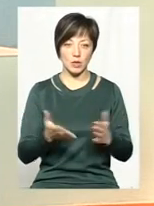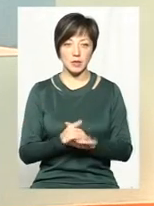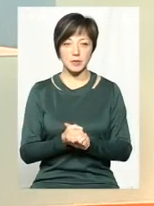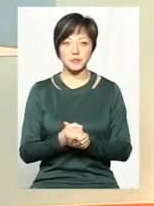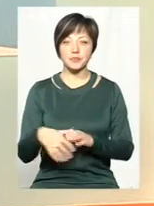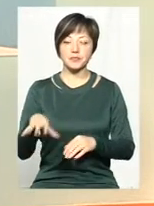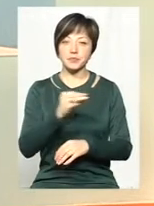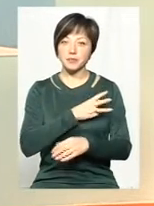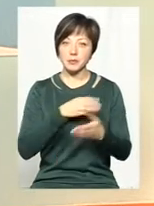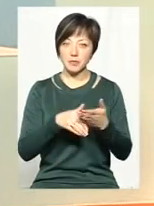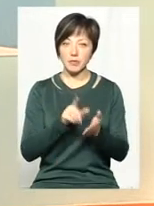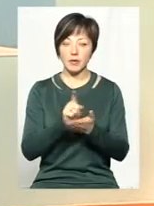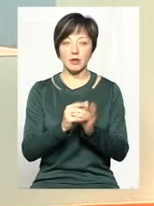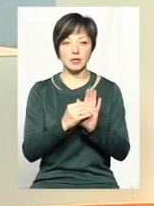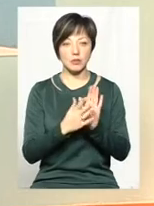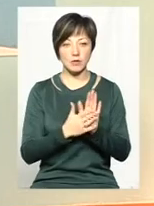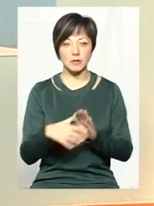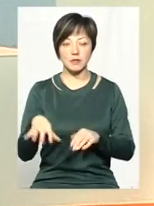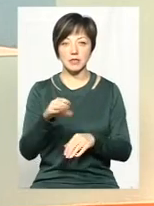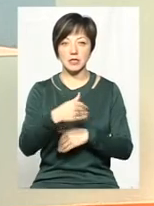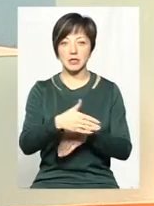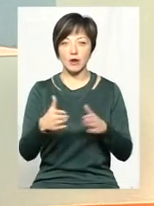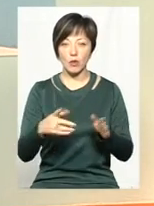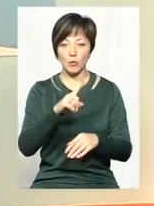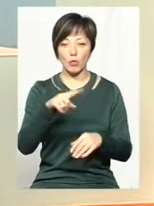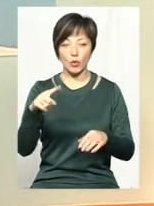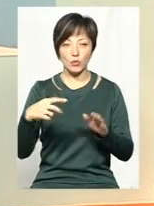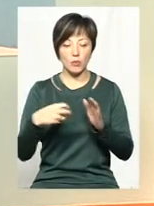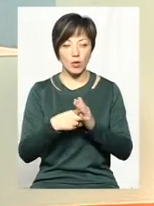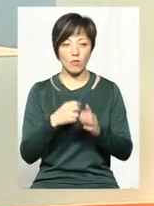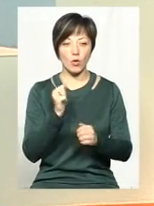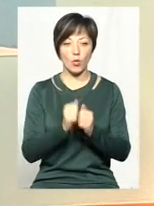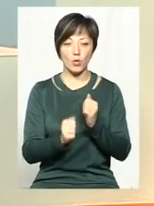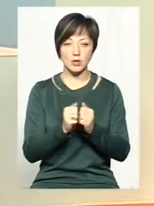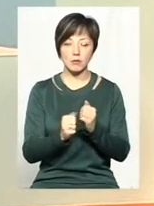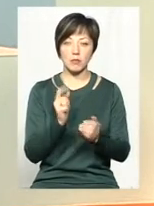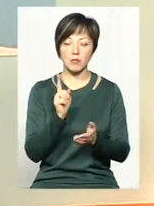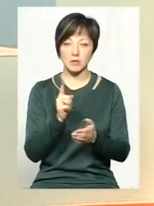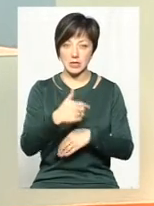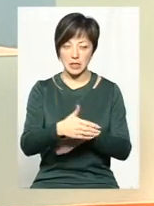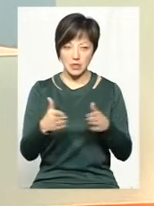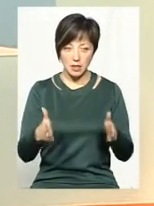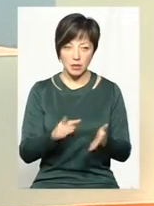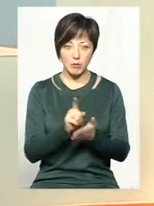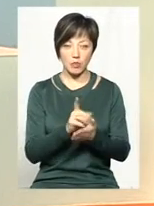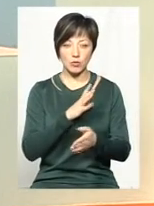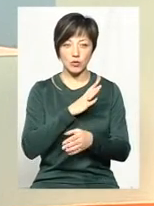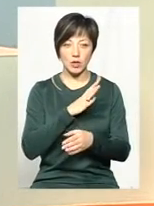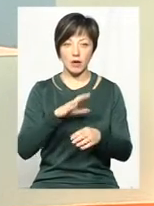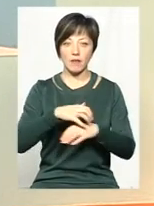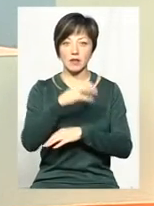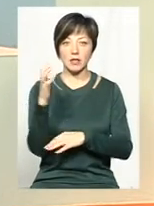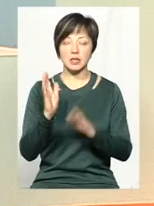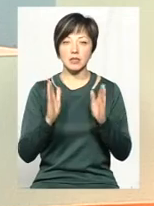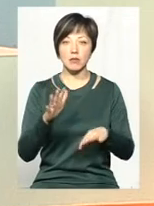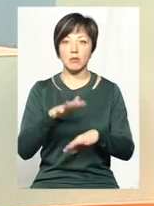Всі волонтери мають бути зареєстровані, всі скриньки пронумеровані. Кожна скринька має бути розпечатана лише в